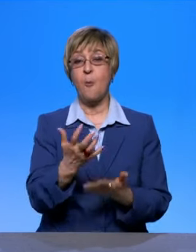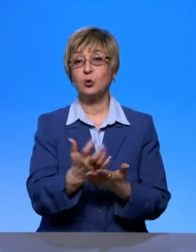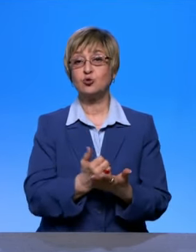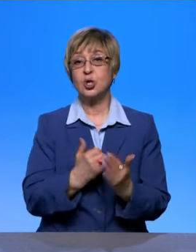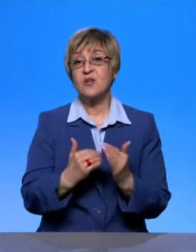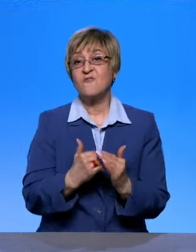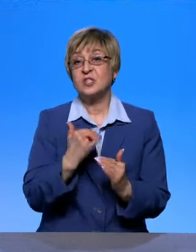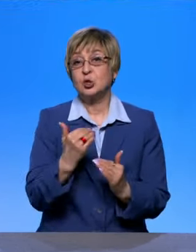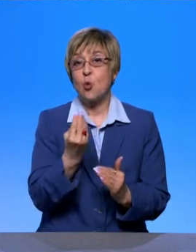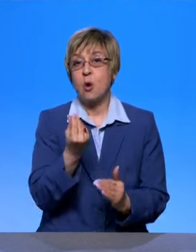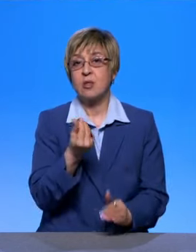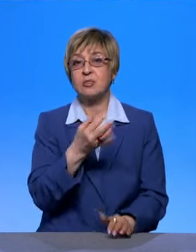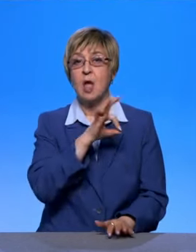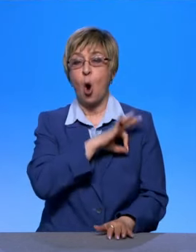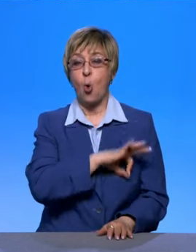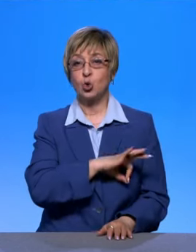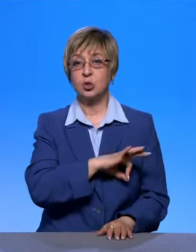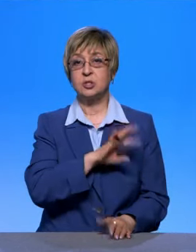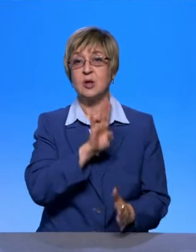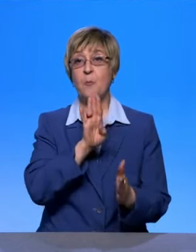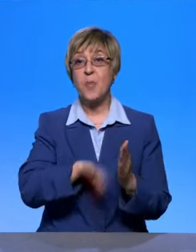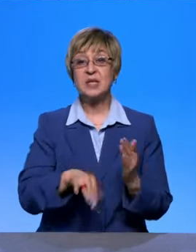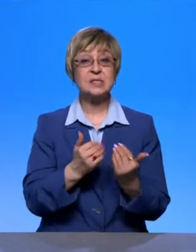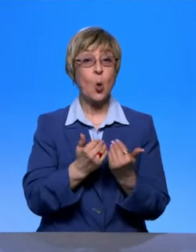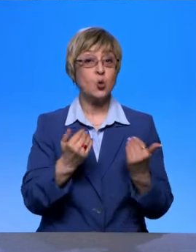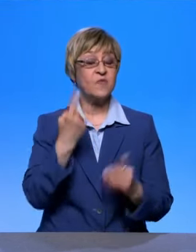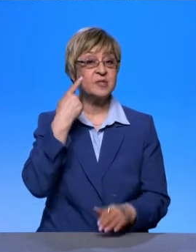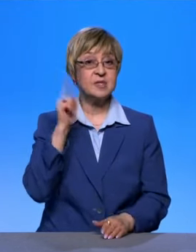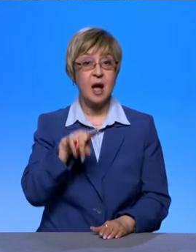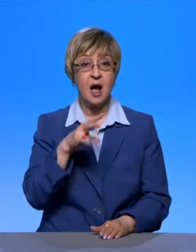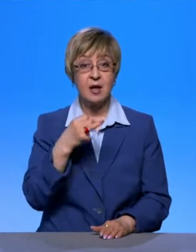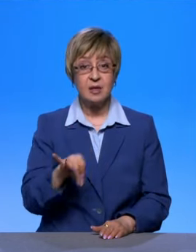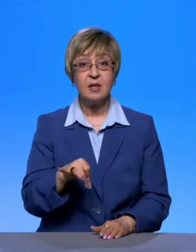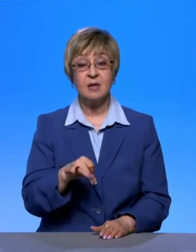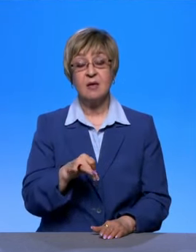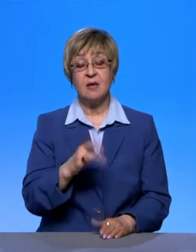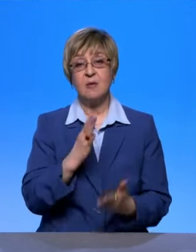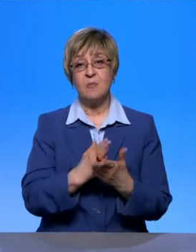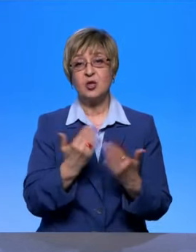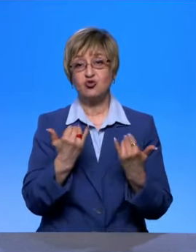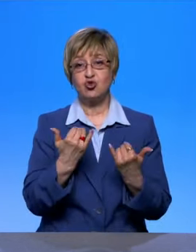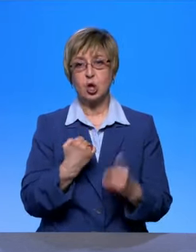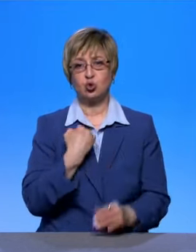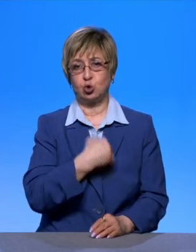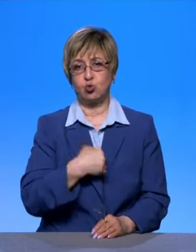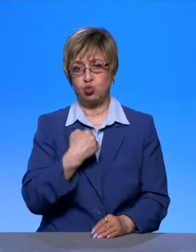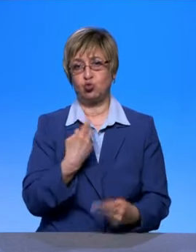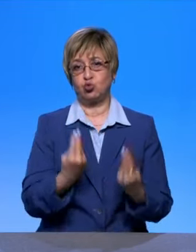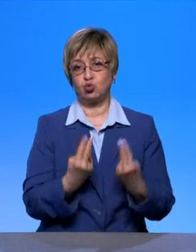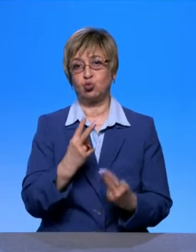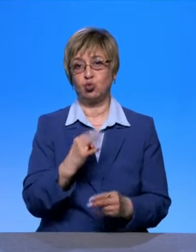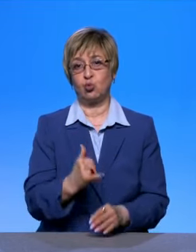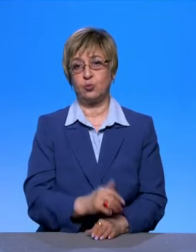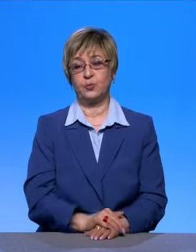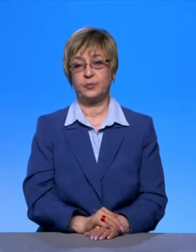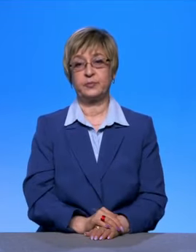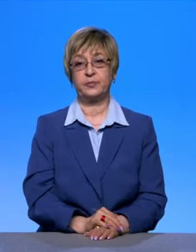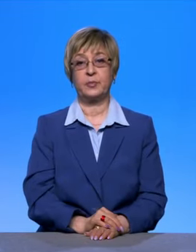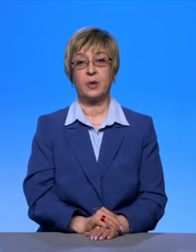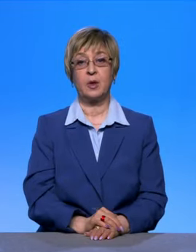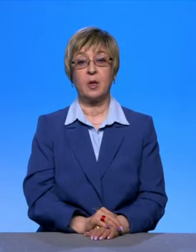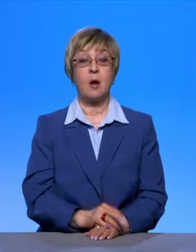высокой доходности без уровня знания, она, наверное, сыграла злую шутку. То есть можно сказать, что здесь выходит